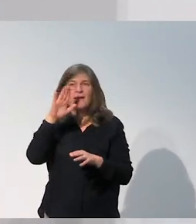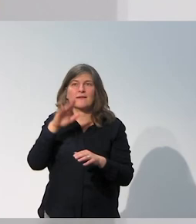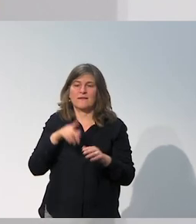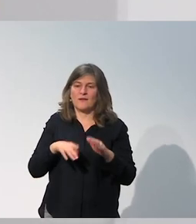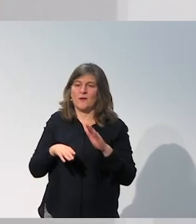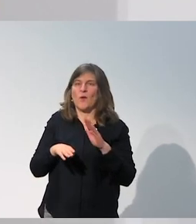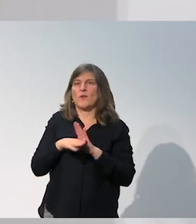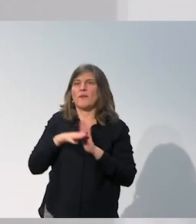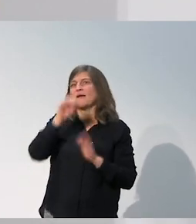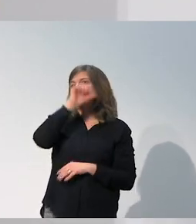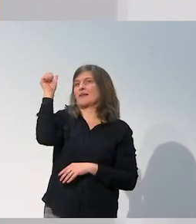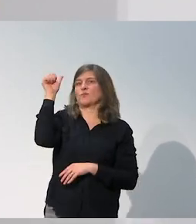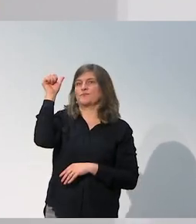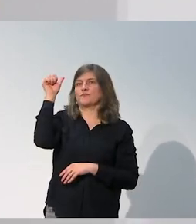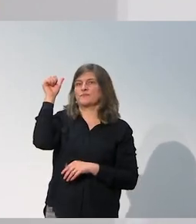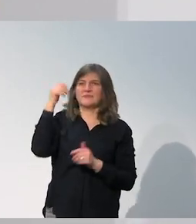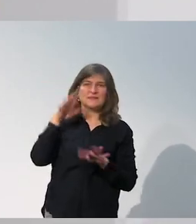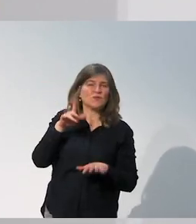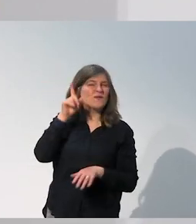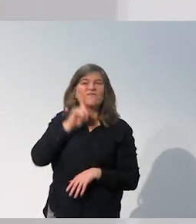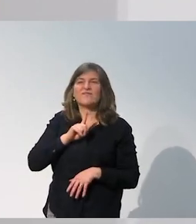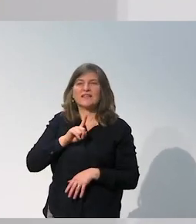prénom des garçons. Les filles